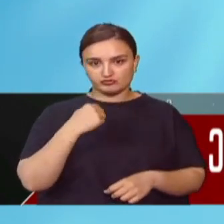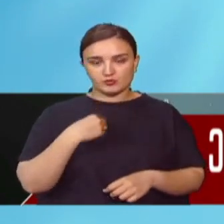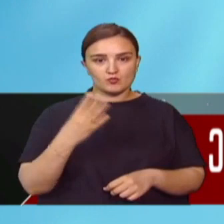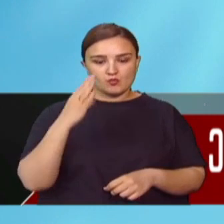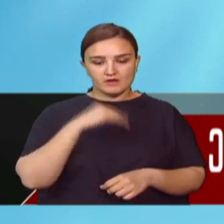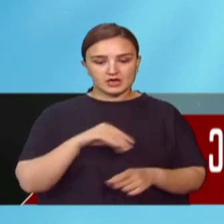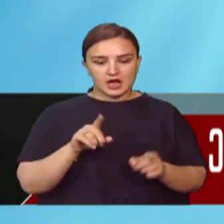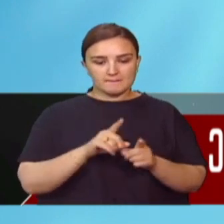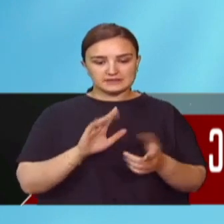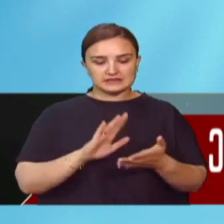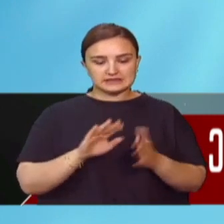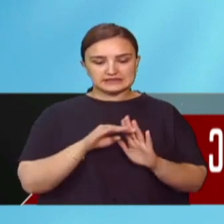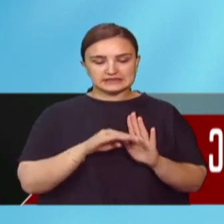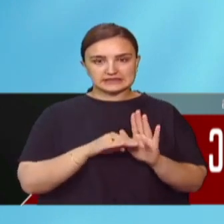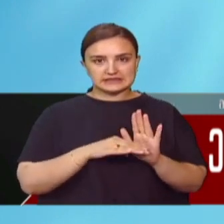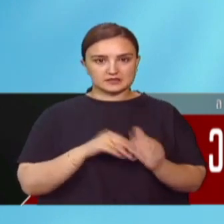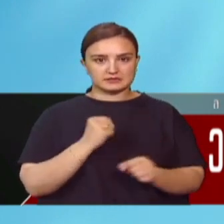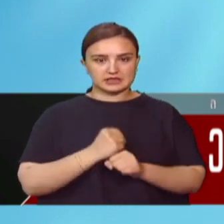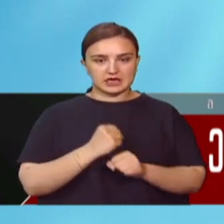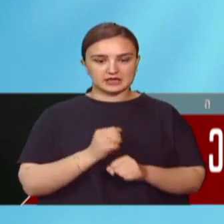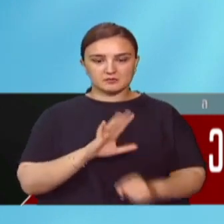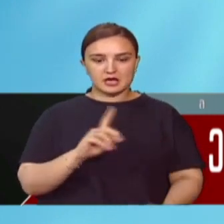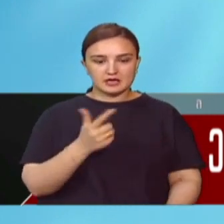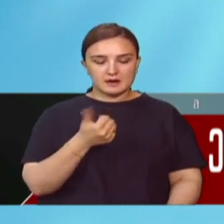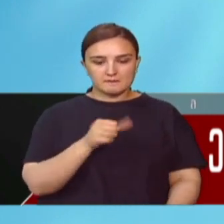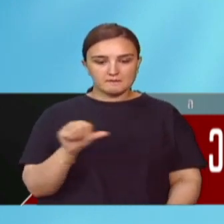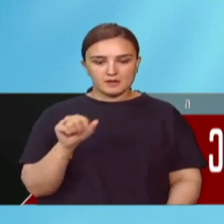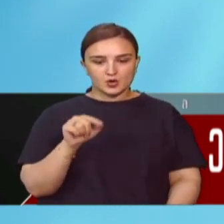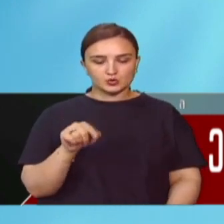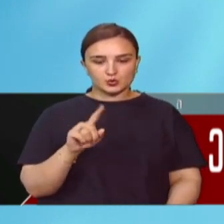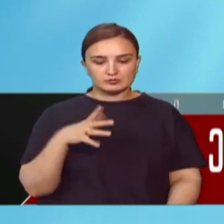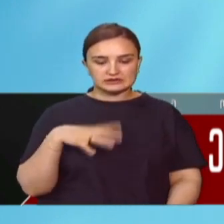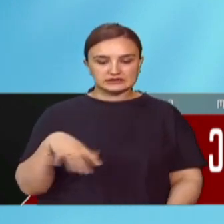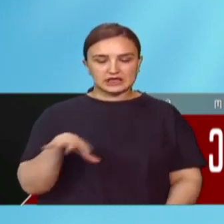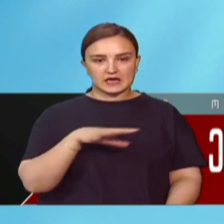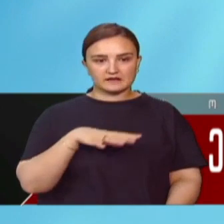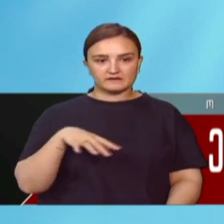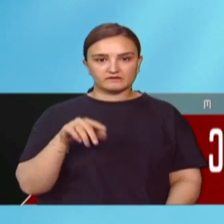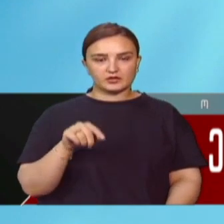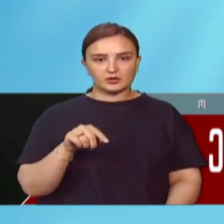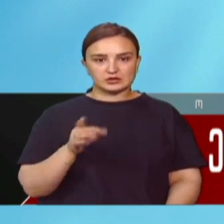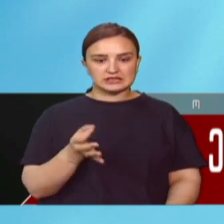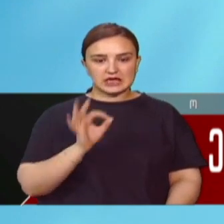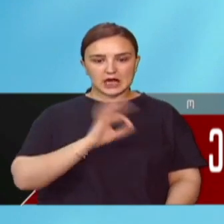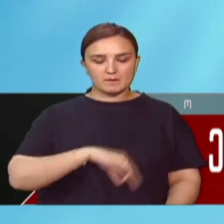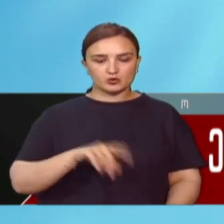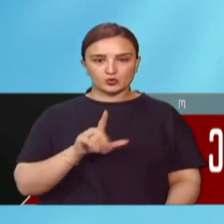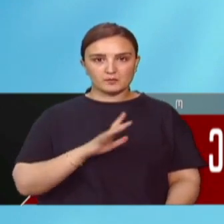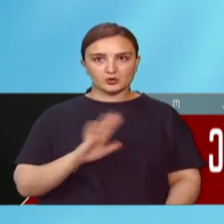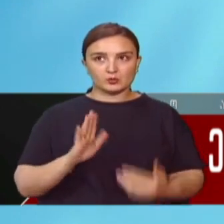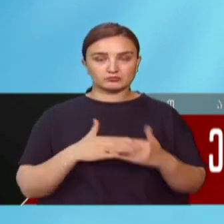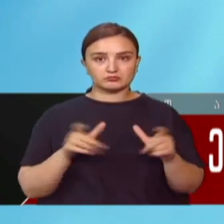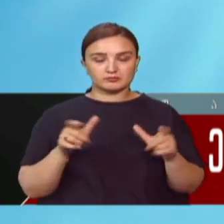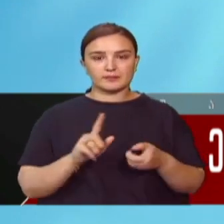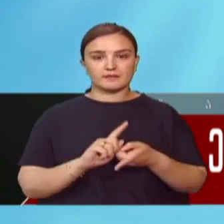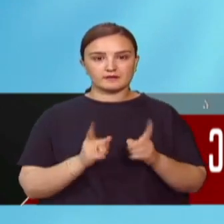ისეთი სისტემის აწყობა, რომელიც არამხოლოდ უზრუნველყოფს, რომ საქართველოს გამოყენებით არ მოხდეს სანქციების გვერდის ავლად,